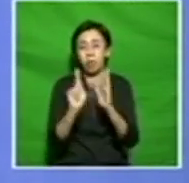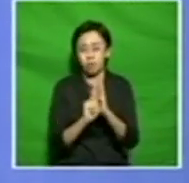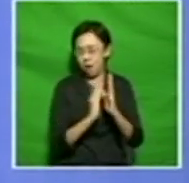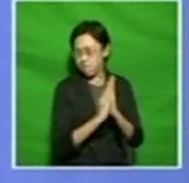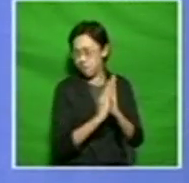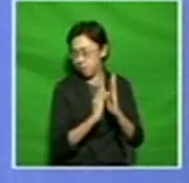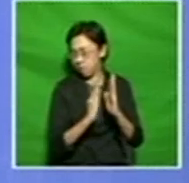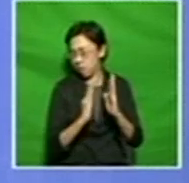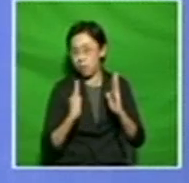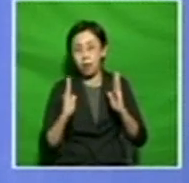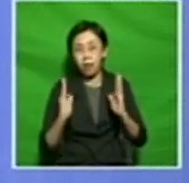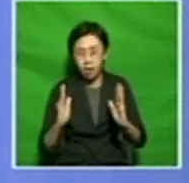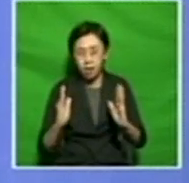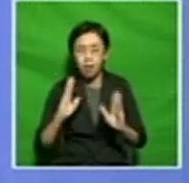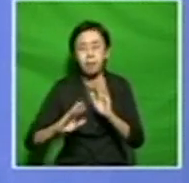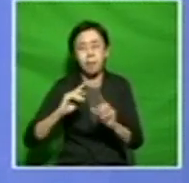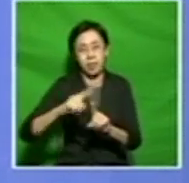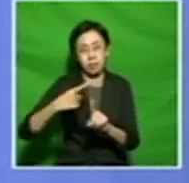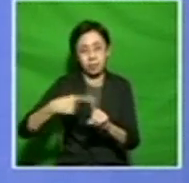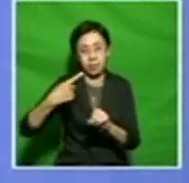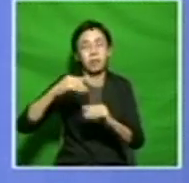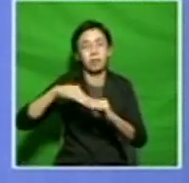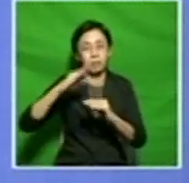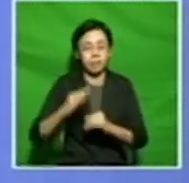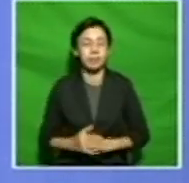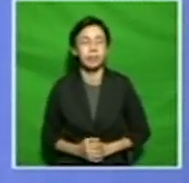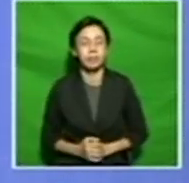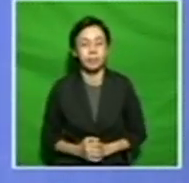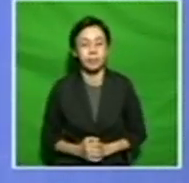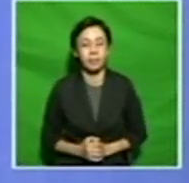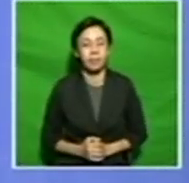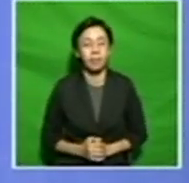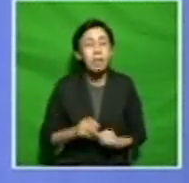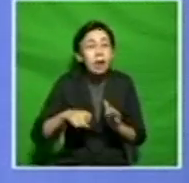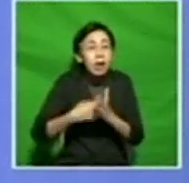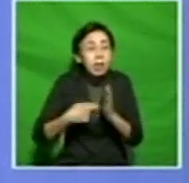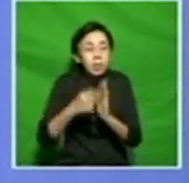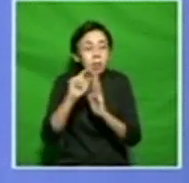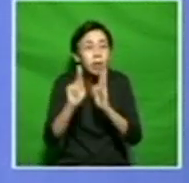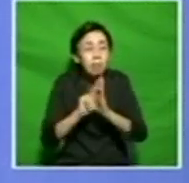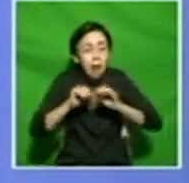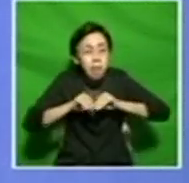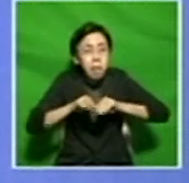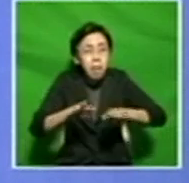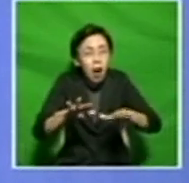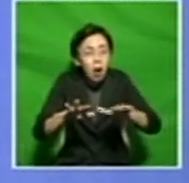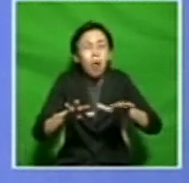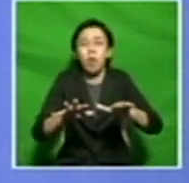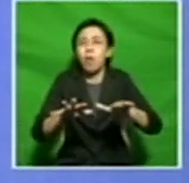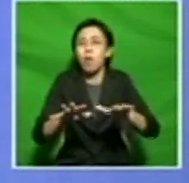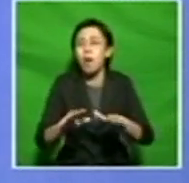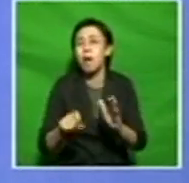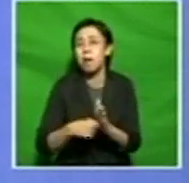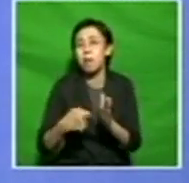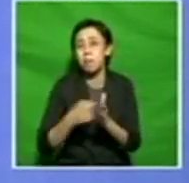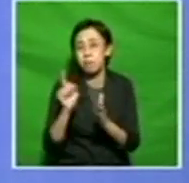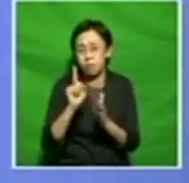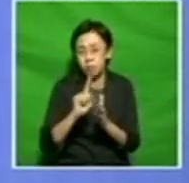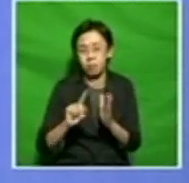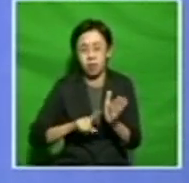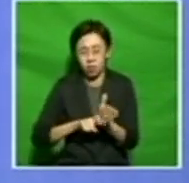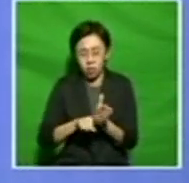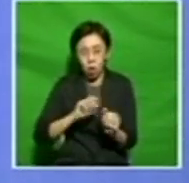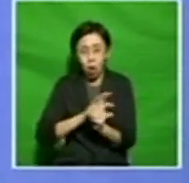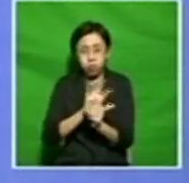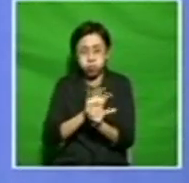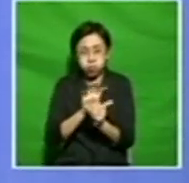ระยะเวลาประมาณเดือนเศษเขตที่ต้องประกาศใช้ทั่วทั้งพระราชอาณาจักรก็เพราะว่าโรคระบาดโควิ